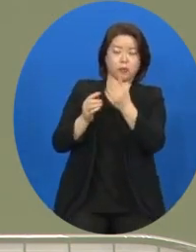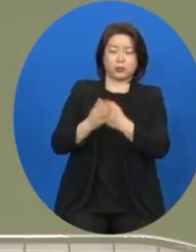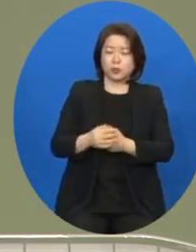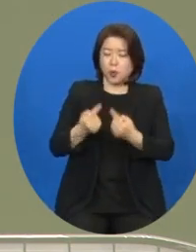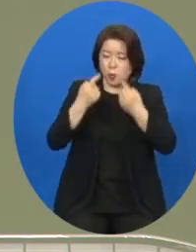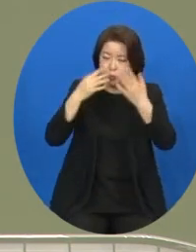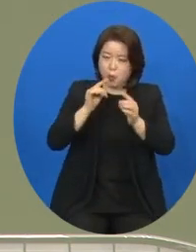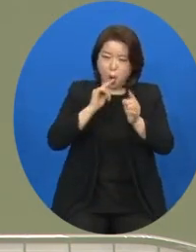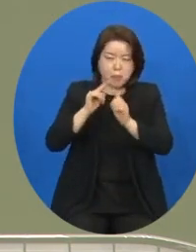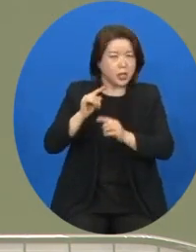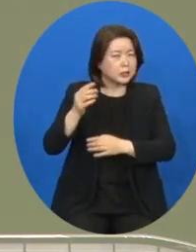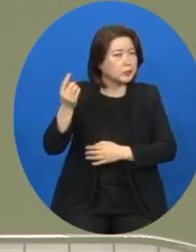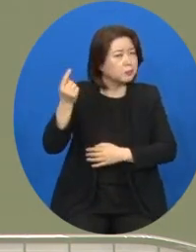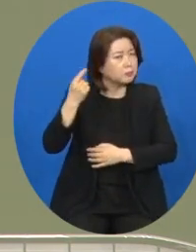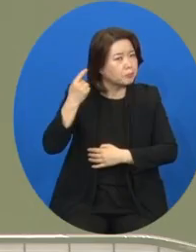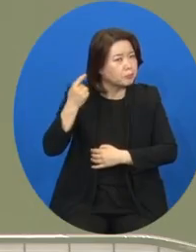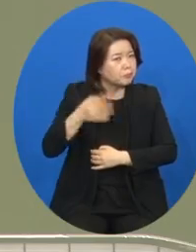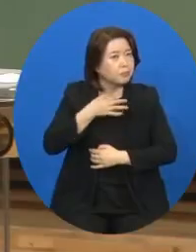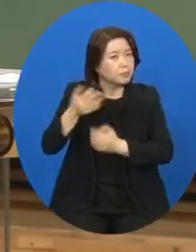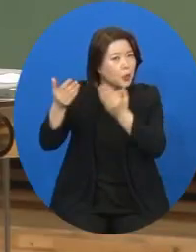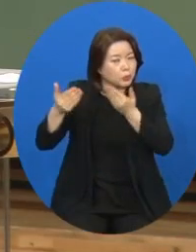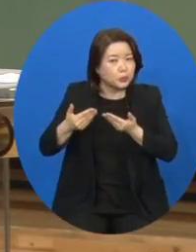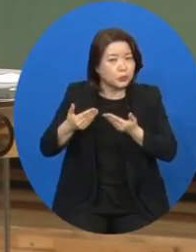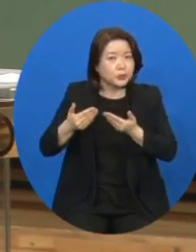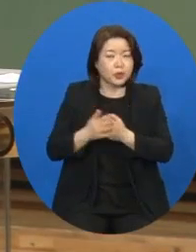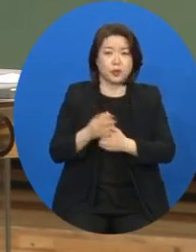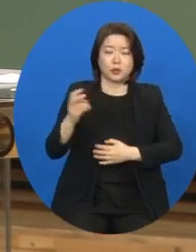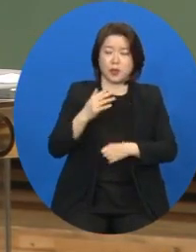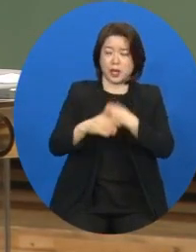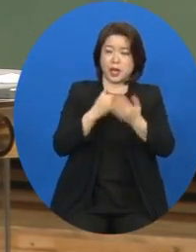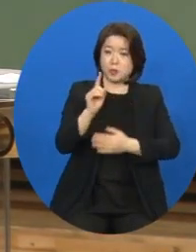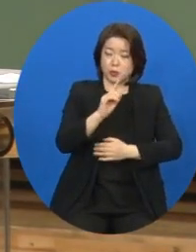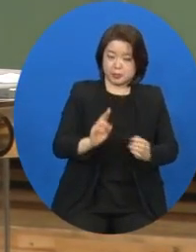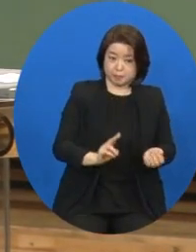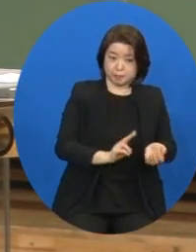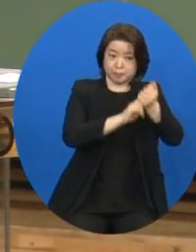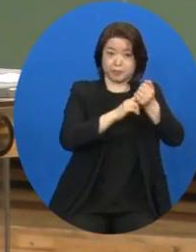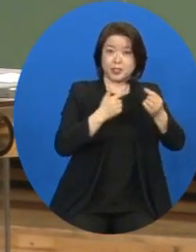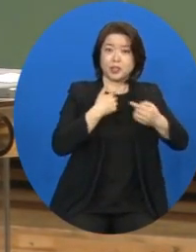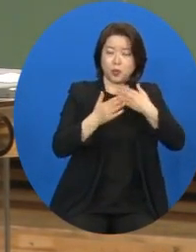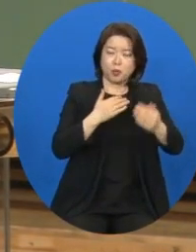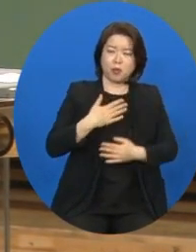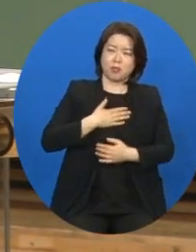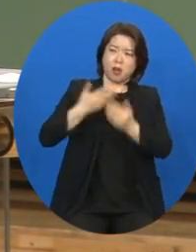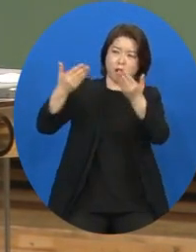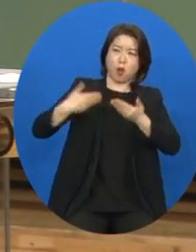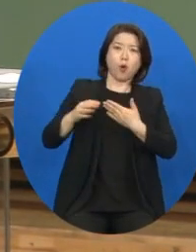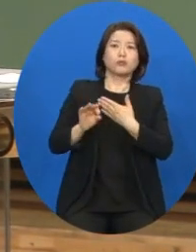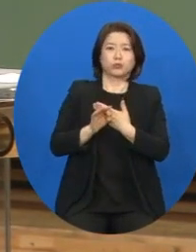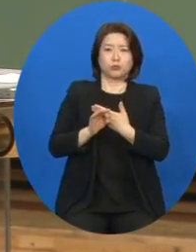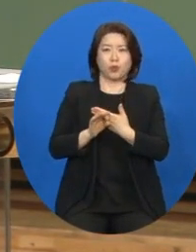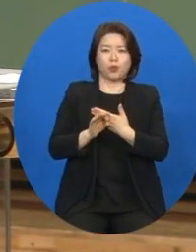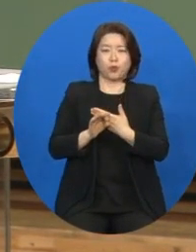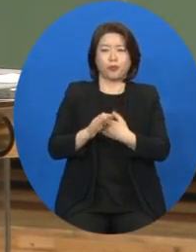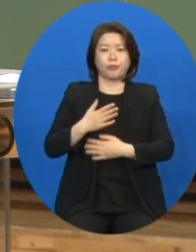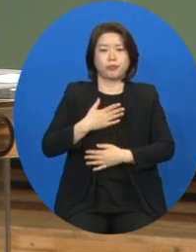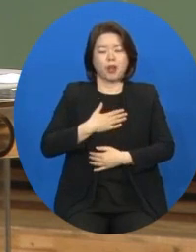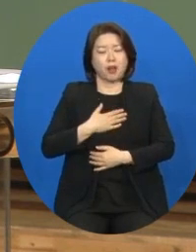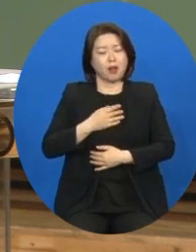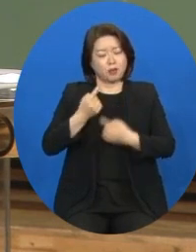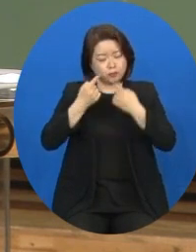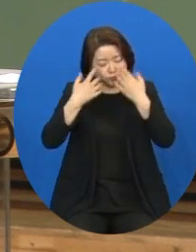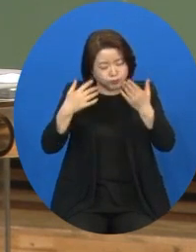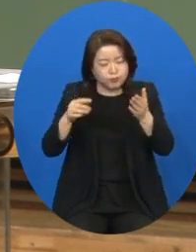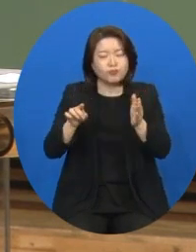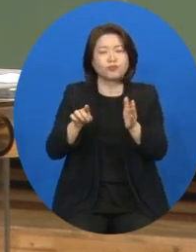분명한 말씀을 듣게 해주시거나 하나님의 어떤 기적적인 체험을 자기에게 주시면, 그러면 자기가